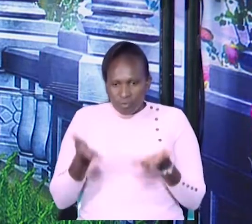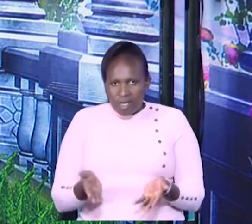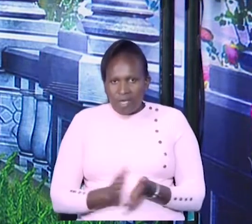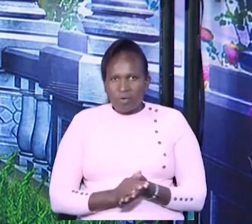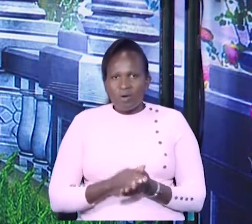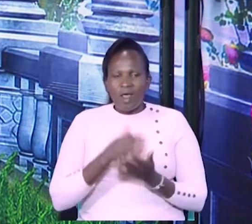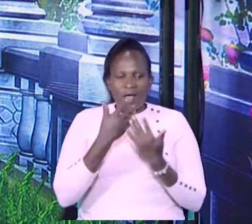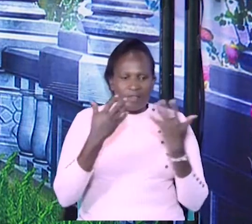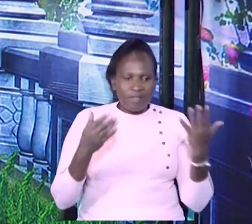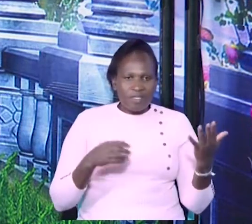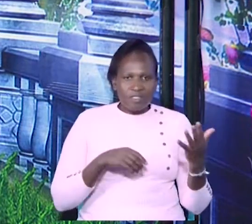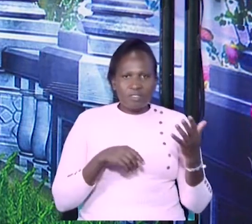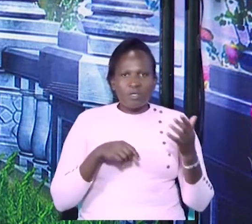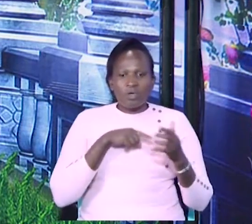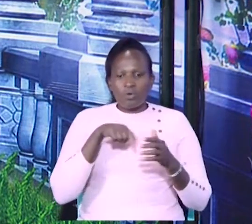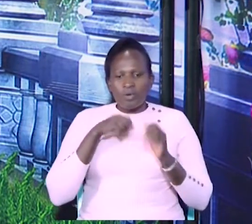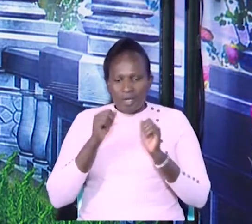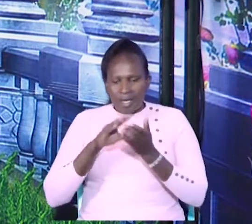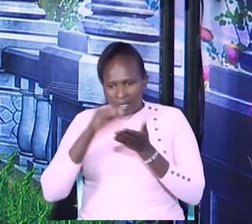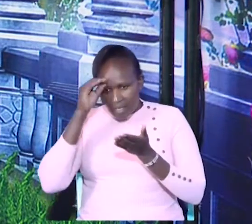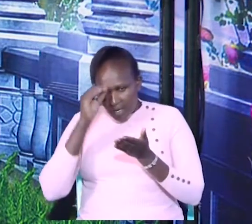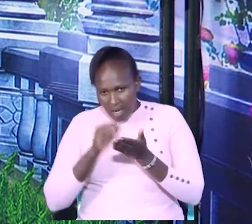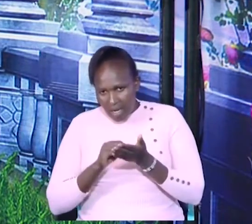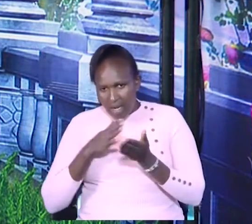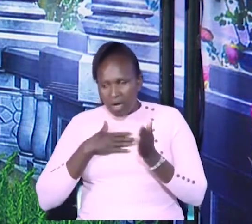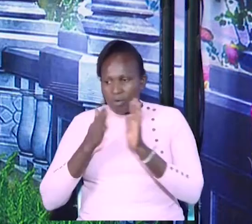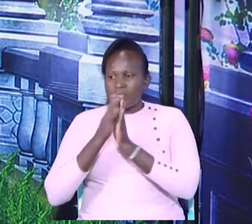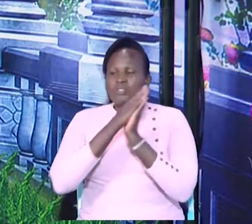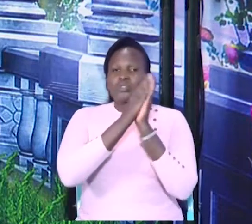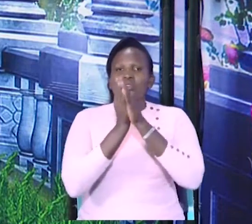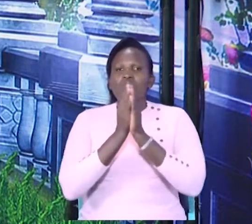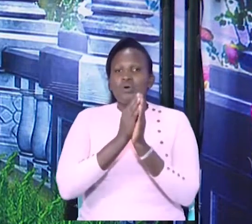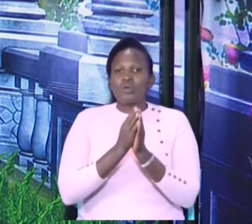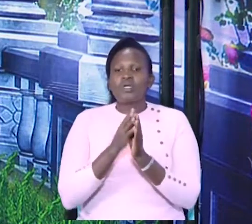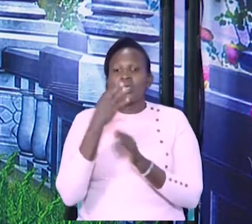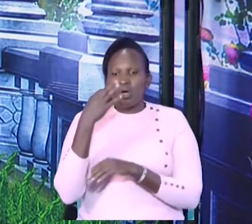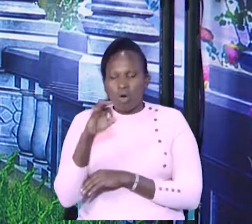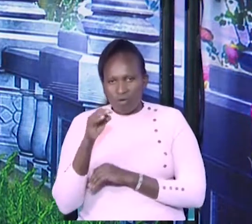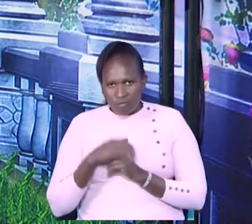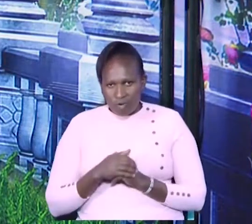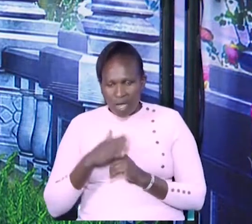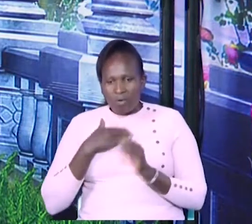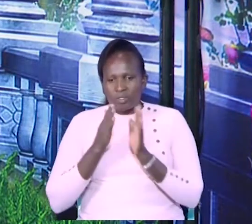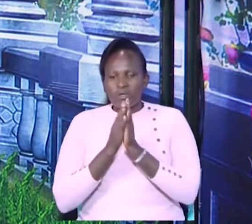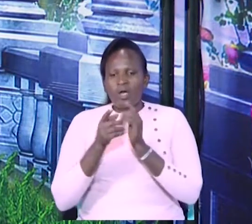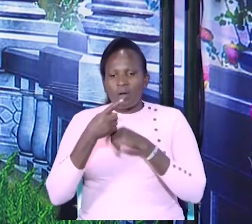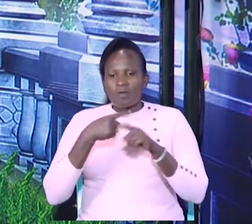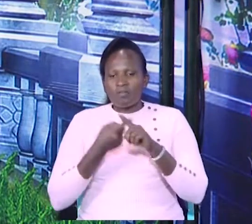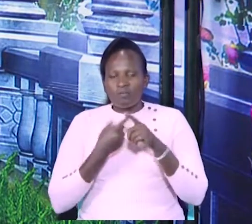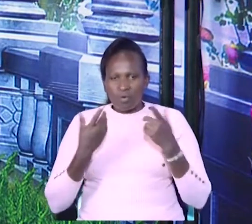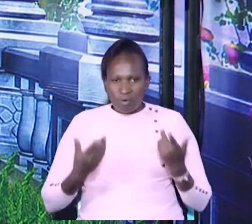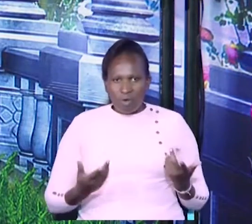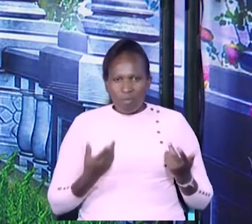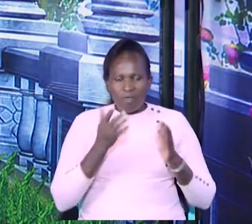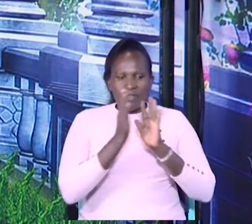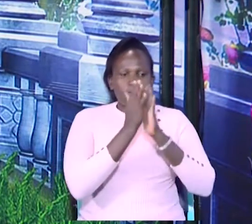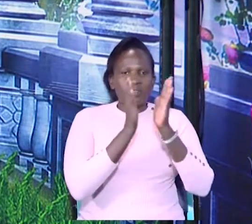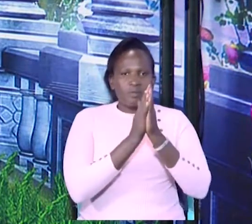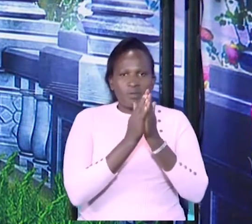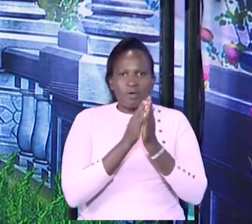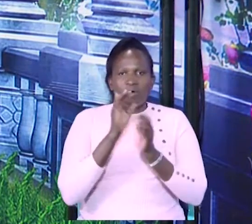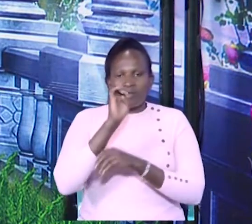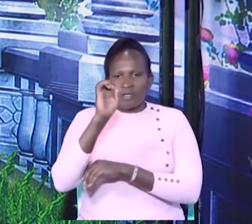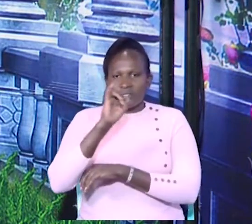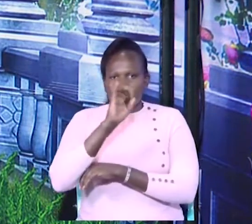kuna mambo ambayo tutaweza kujifundisha. And our story, the story of our story is coming from the book of